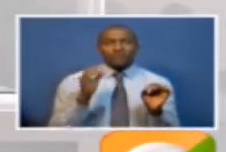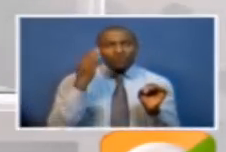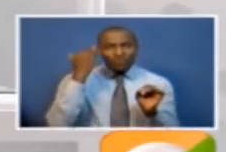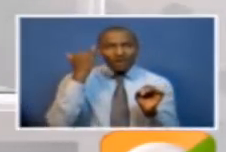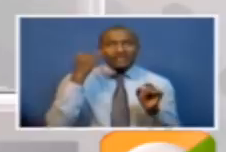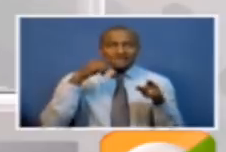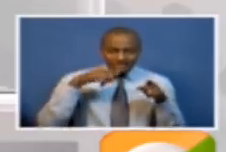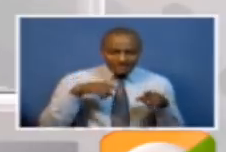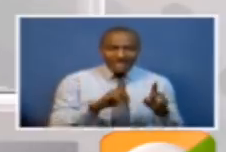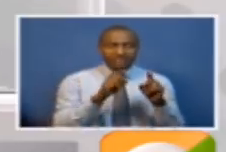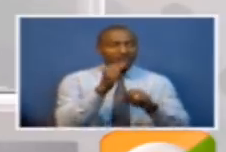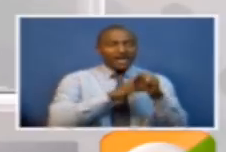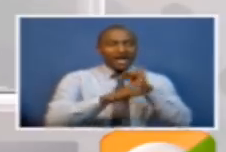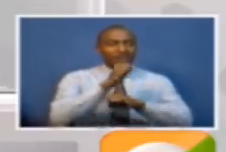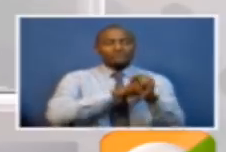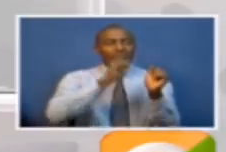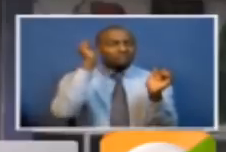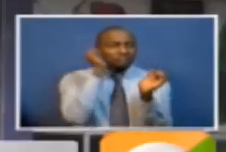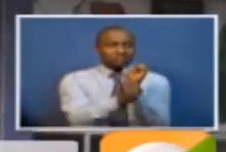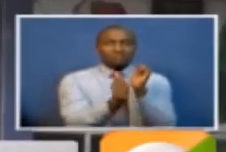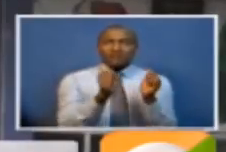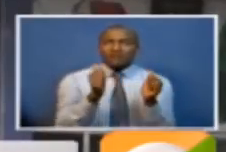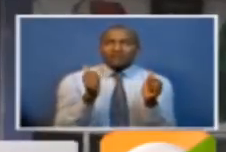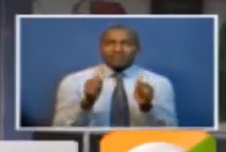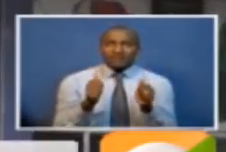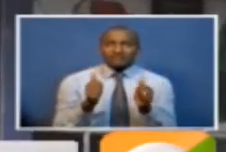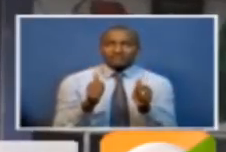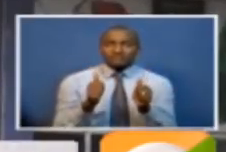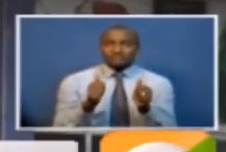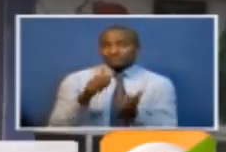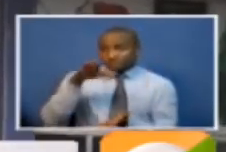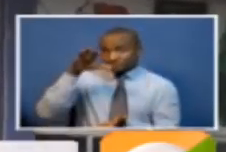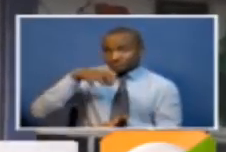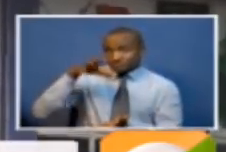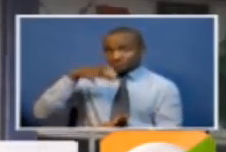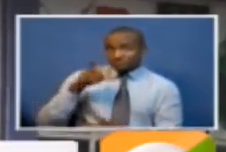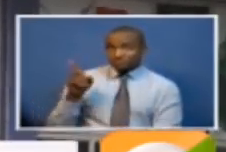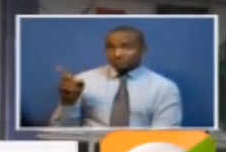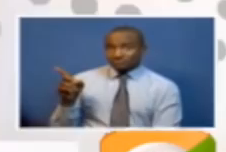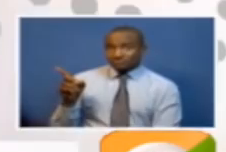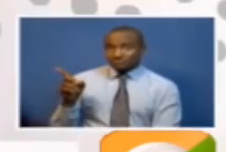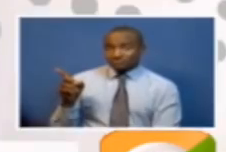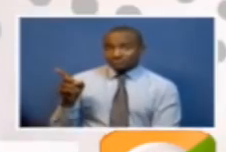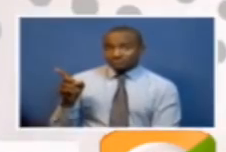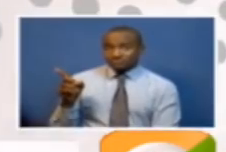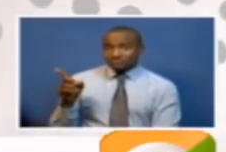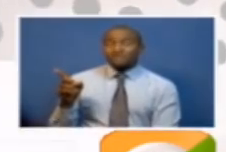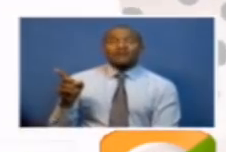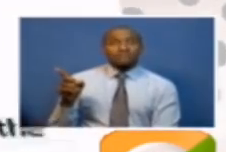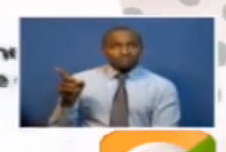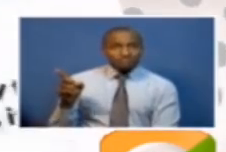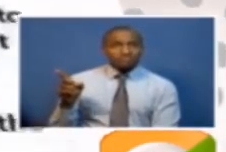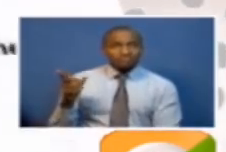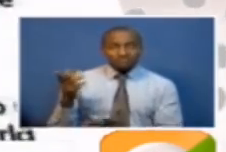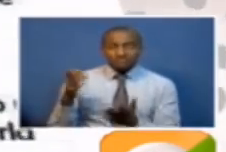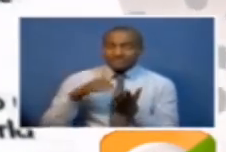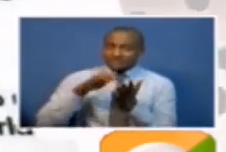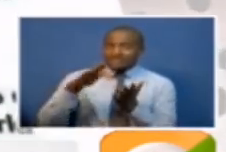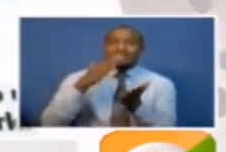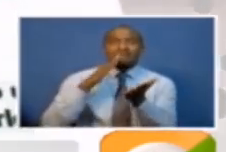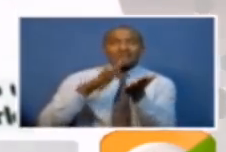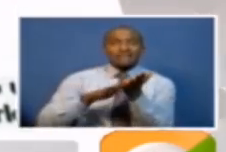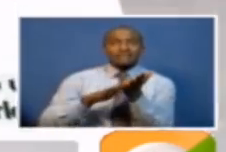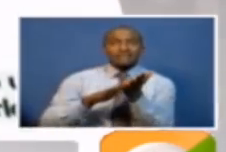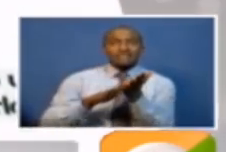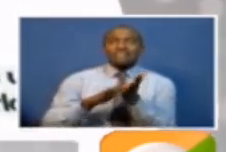hiyo hajachukuliwa hatua ya kufutwa kazi. Chandarana Foodplus kupitia mtandao wa Twitter imetuma barua ya kuomba msamaha